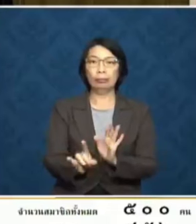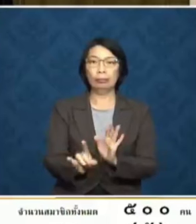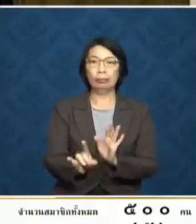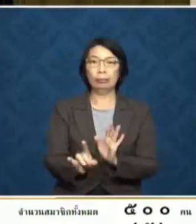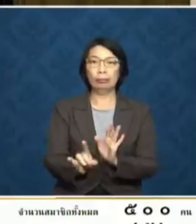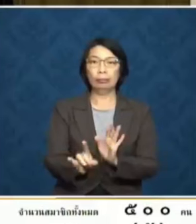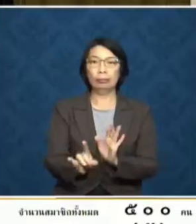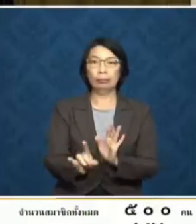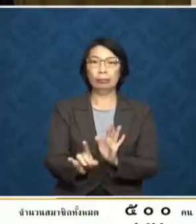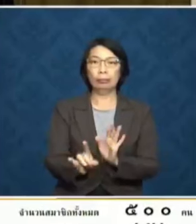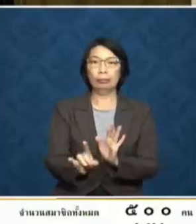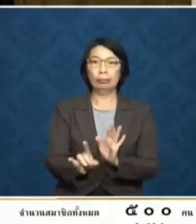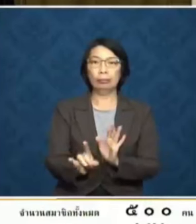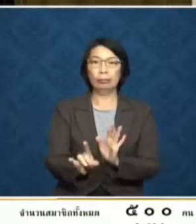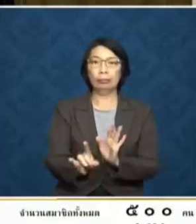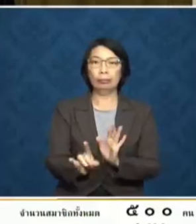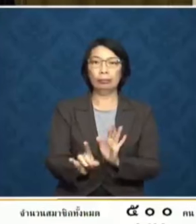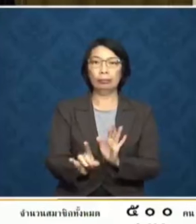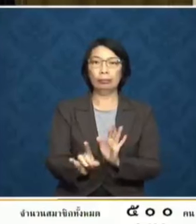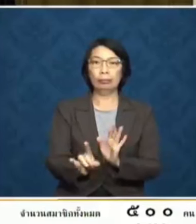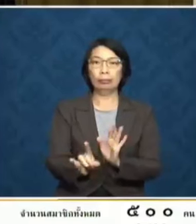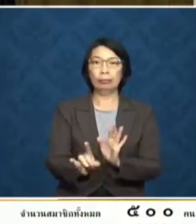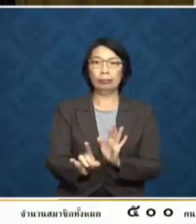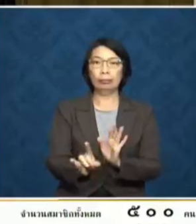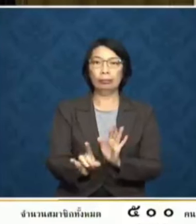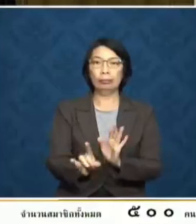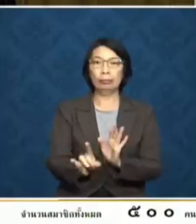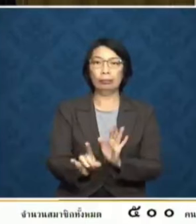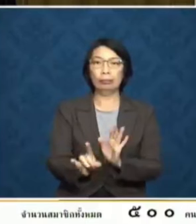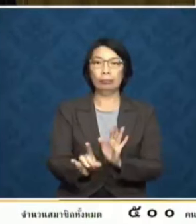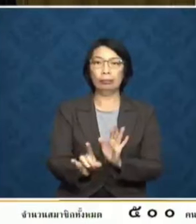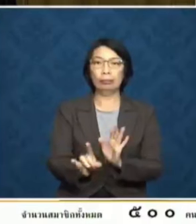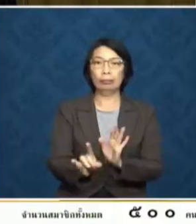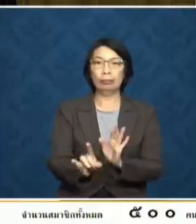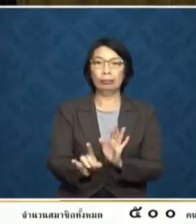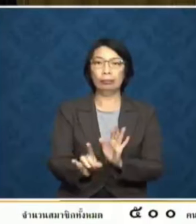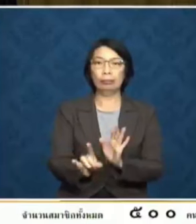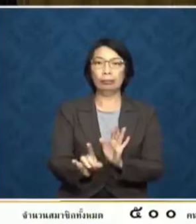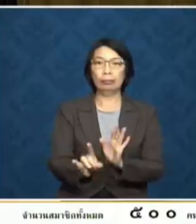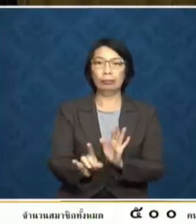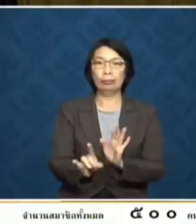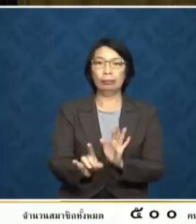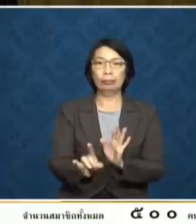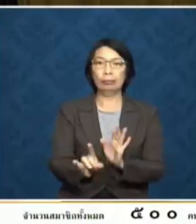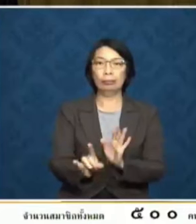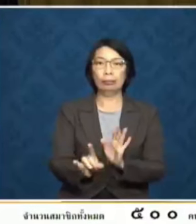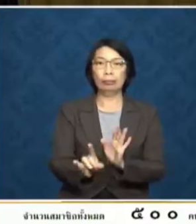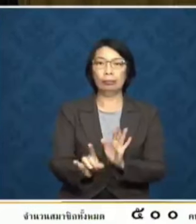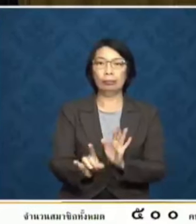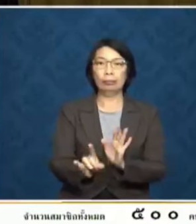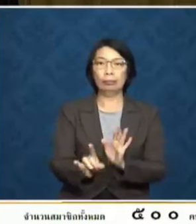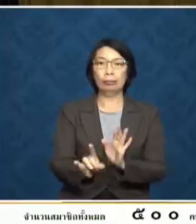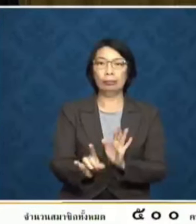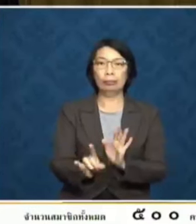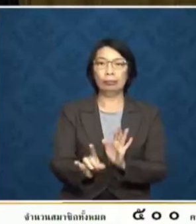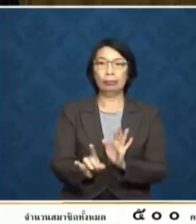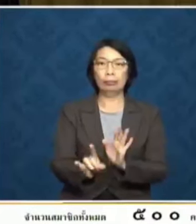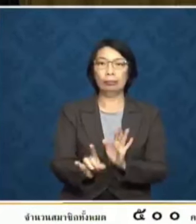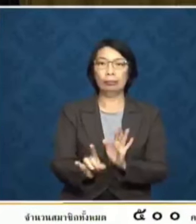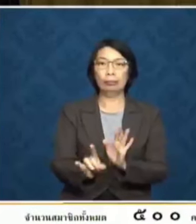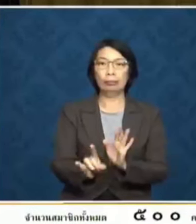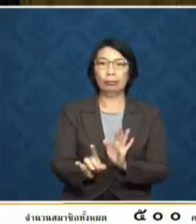ถ้ายังไม่ส่งมาก็หมายความว่าไม่ใช่แค่หน่วยงานในสังกัดเท่านั้นที่ไม่ได้ให้ความร่วมมือกับคณะกรรมาธิการการทหาร